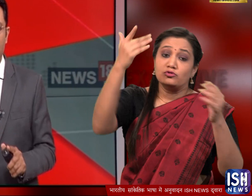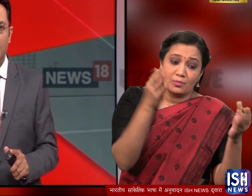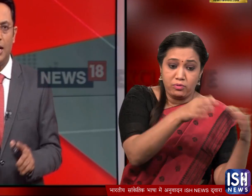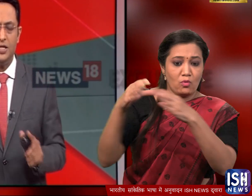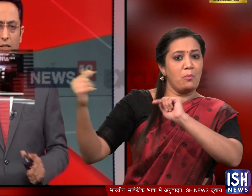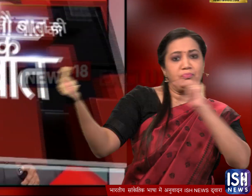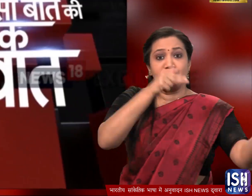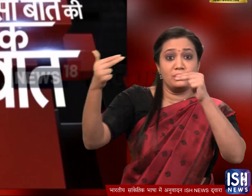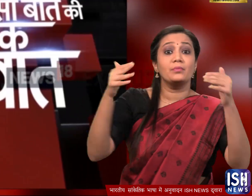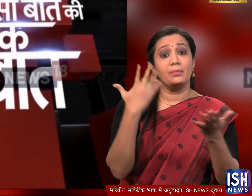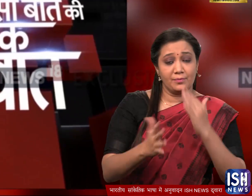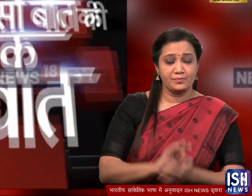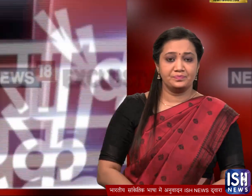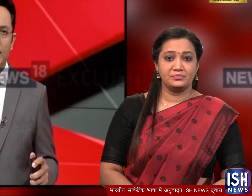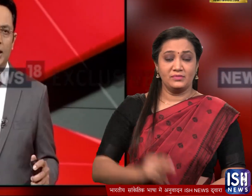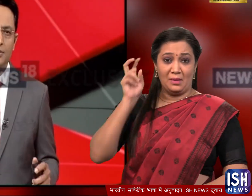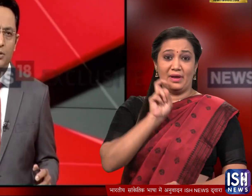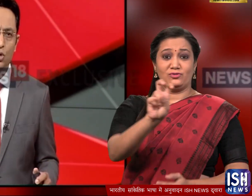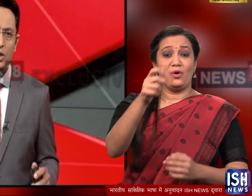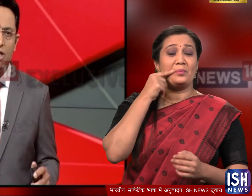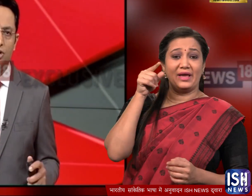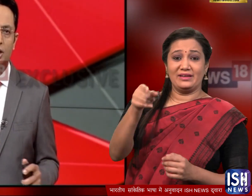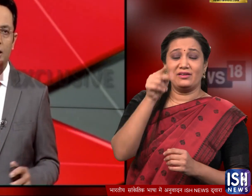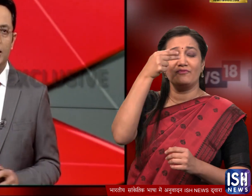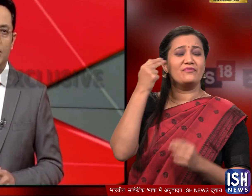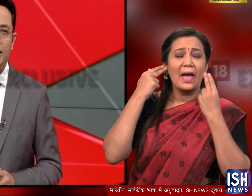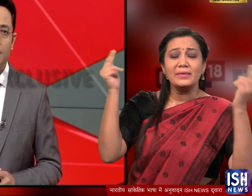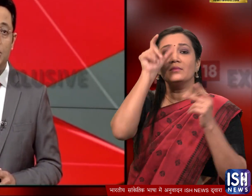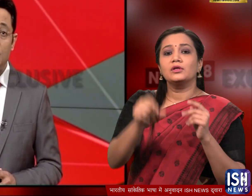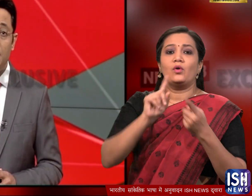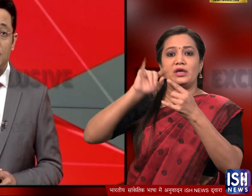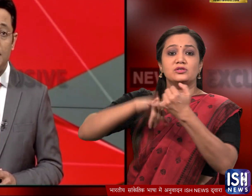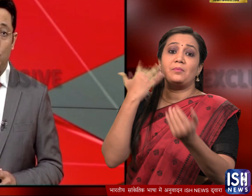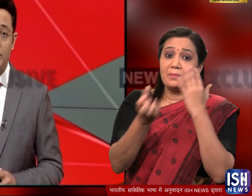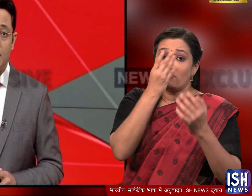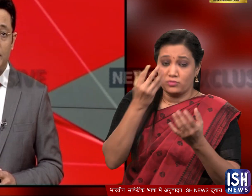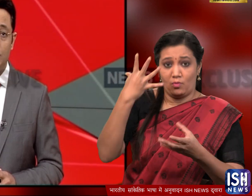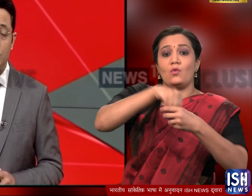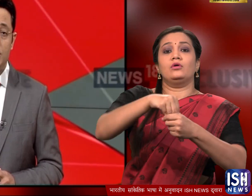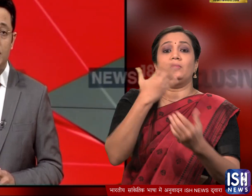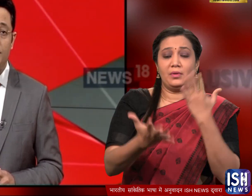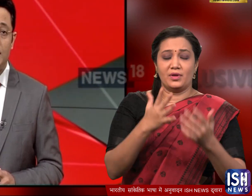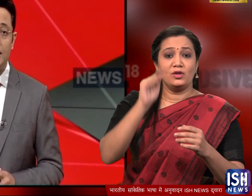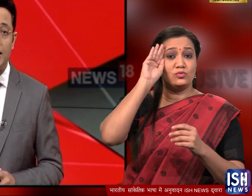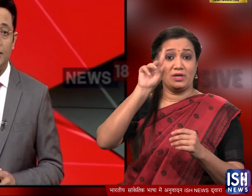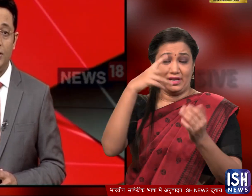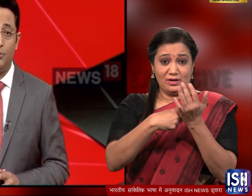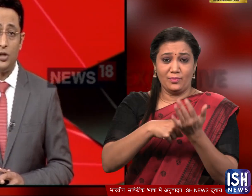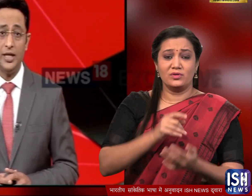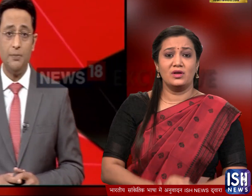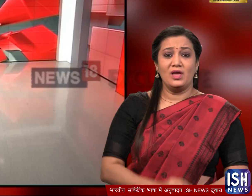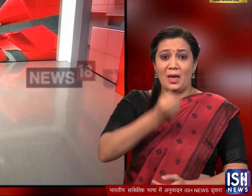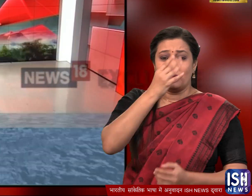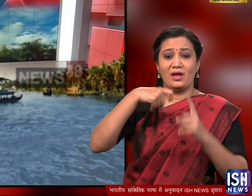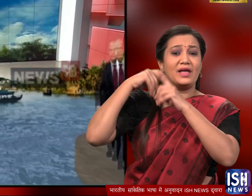वॉर की आशंका भी जताई जा रही। मेट्रो मैन के नाम से मशहूर ई श्रीधरन के जल्द ही बीजेपी में शामिल होने की खबर है। न्यूज 18 के विक्रांत यादव की